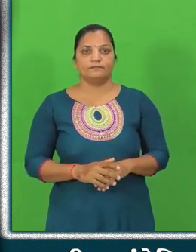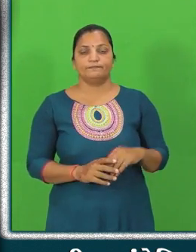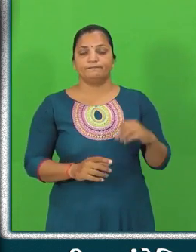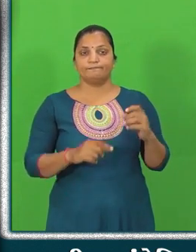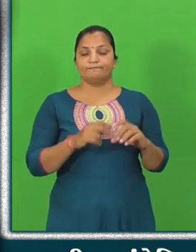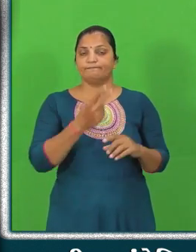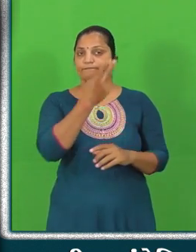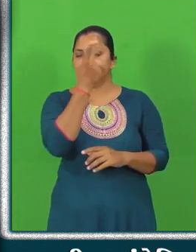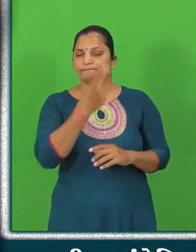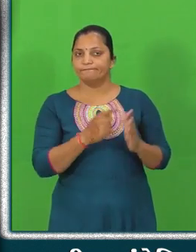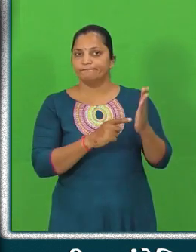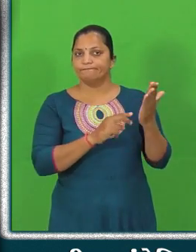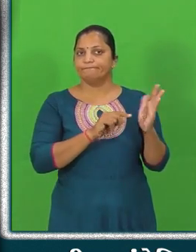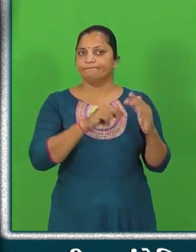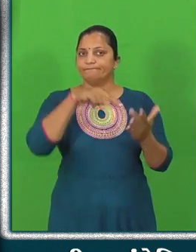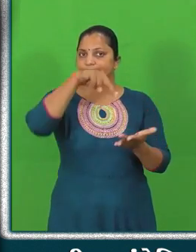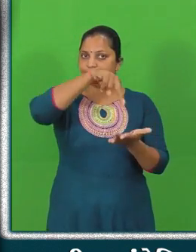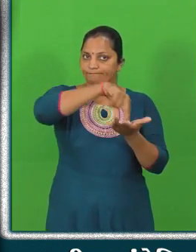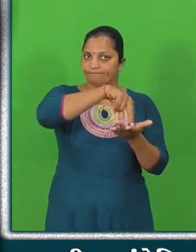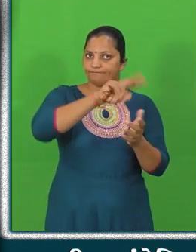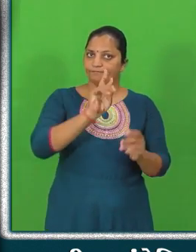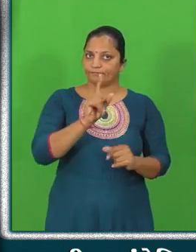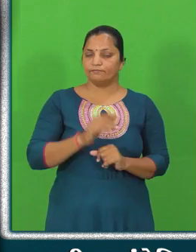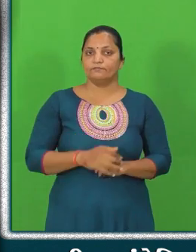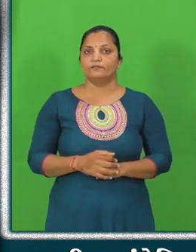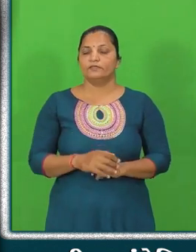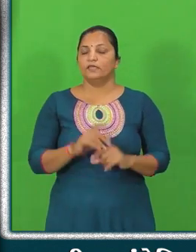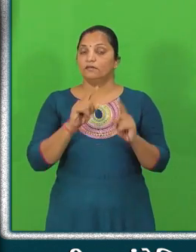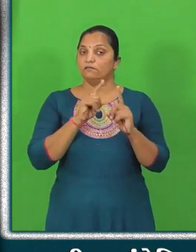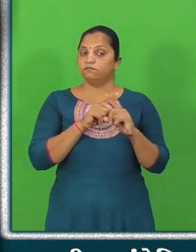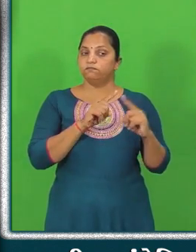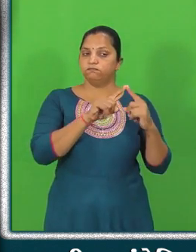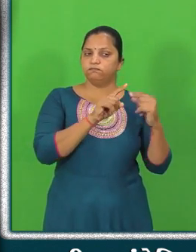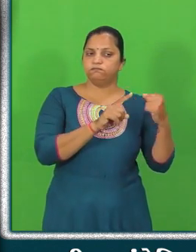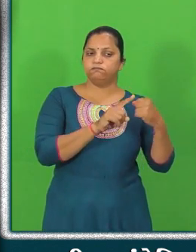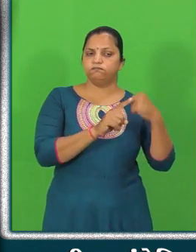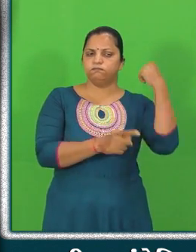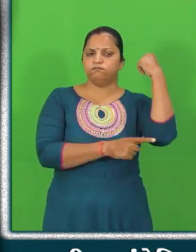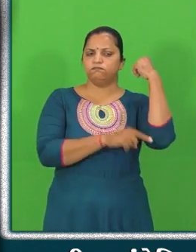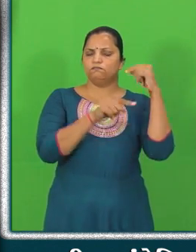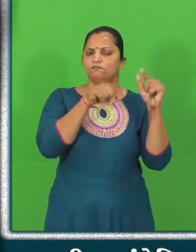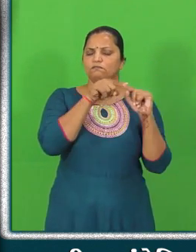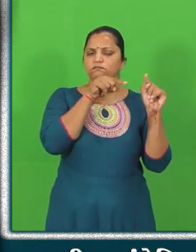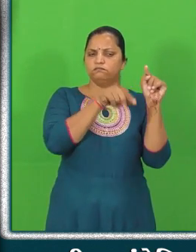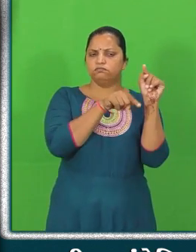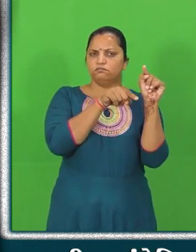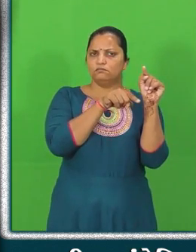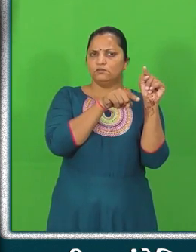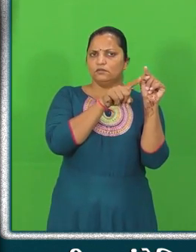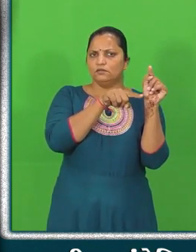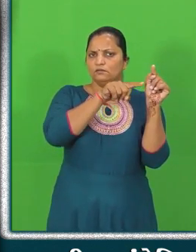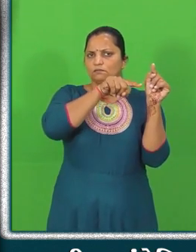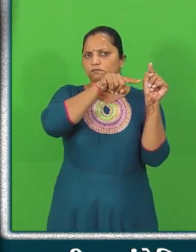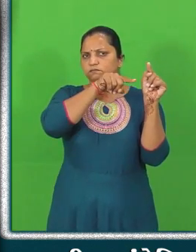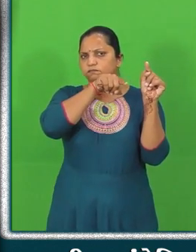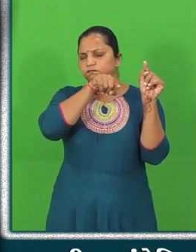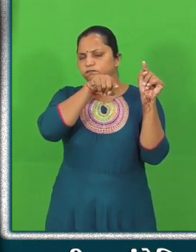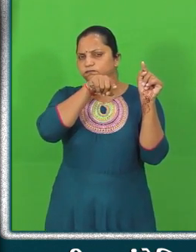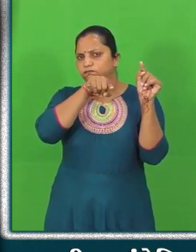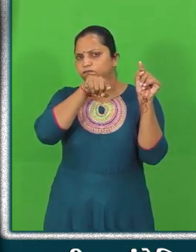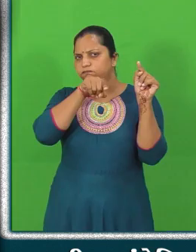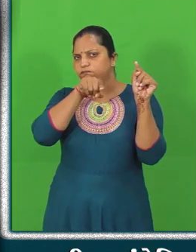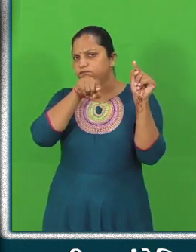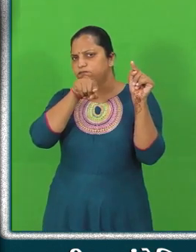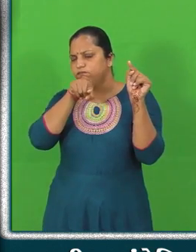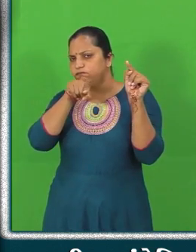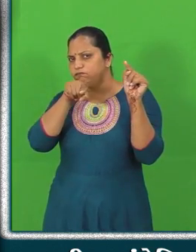અહીંયા જે આકૃતિમાં આપણે દર્શાવ્યું છે, એક તો આપણે પ્રતિબિંબનો એક વિભાગ એક છેડો તો લીધો, બીજો છેડો કયો? તો એના જે પ્રતિબિંબ, જે જ્યાંથી